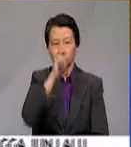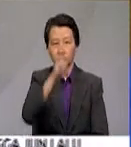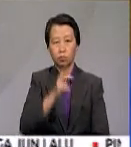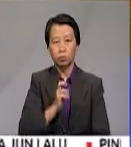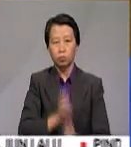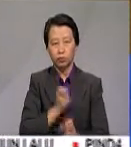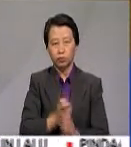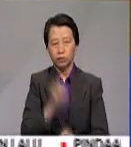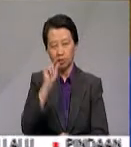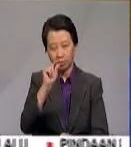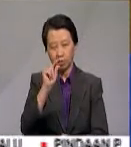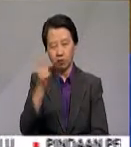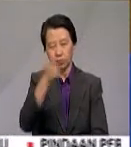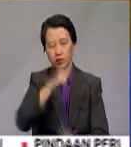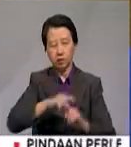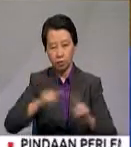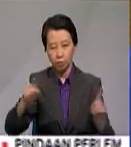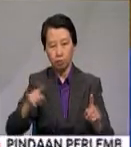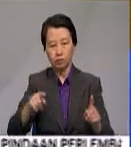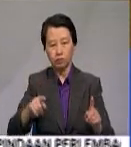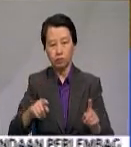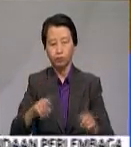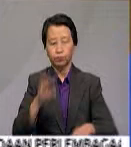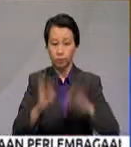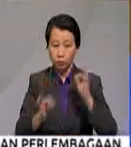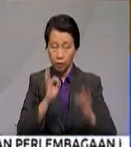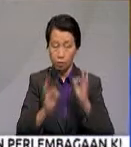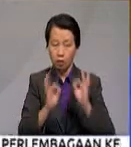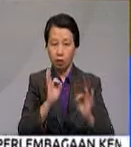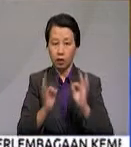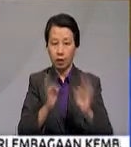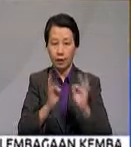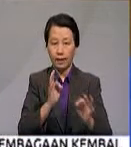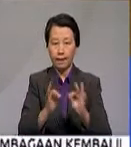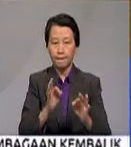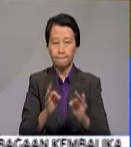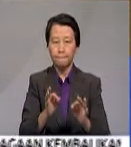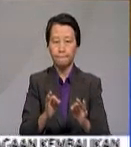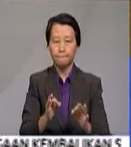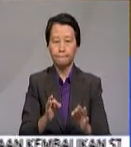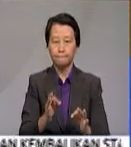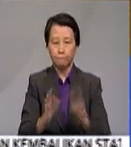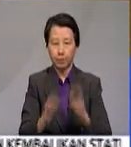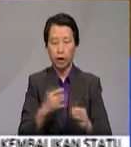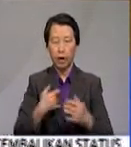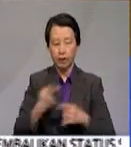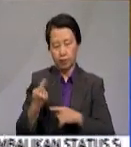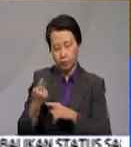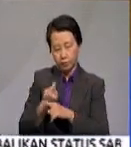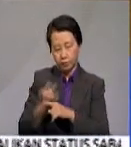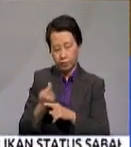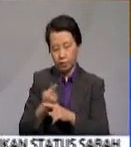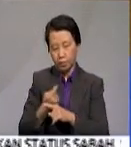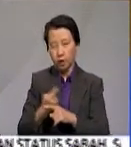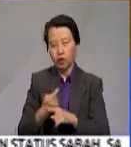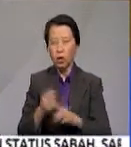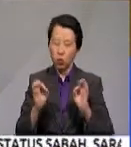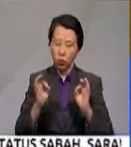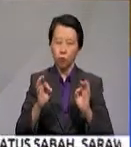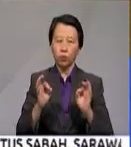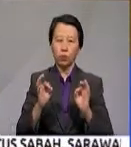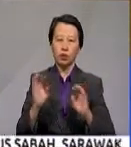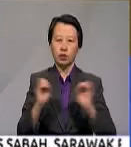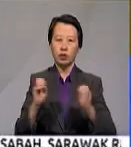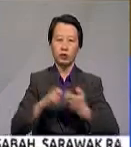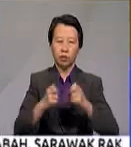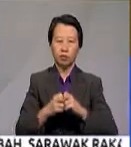susah sedikit lah. Tapi kalau kita macam dengan aplikasi, kalau dia planning dia okey, tak ada masalah.